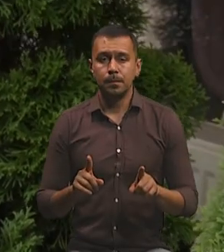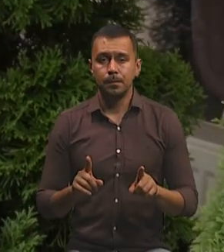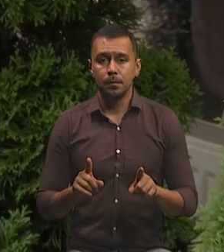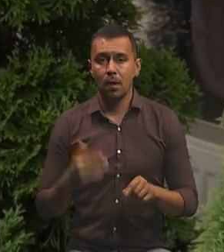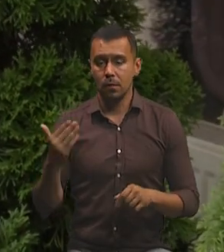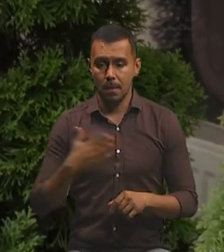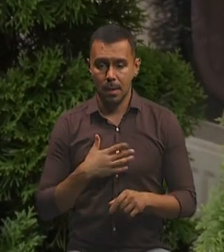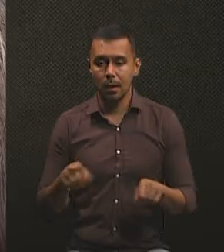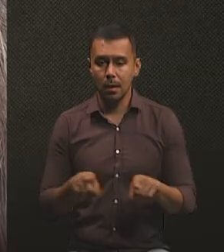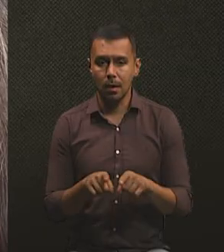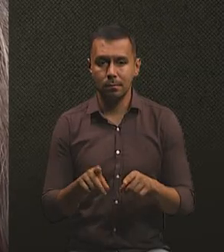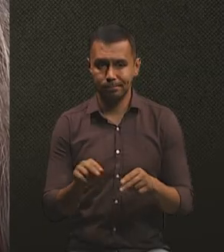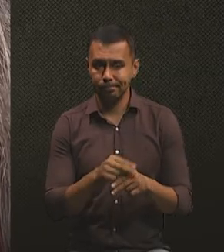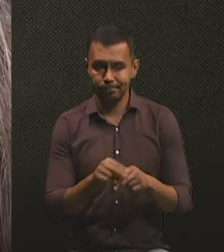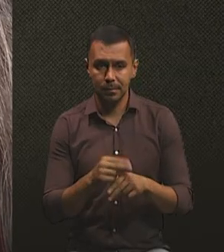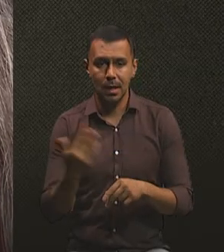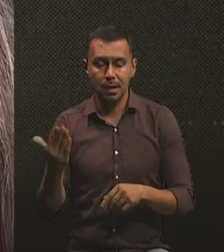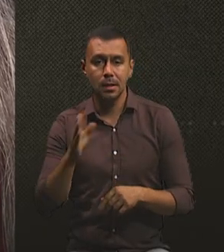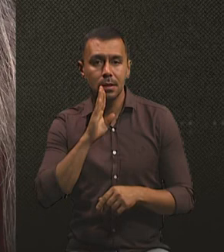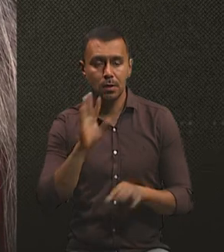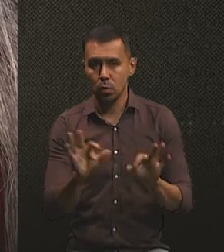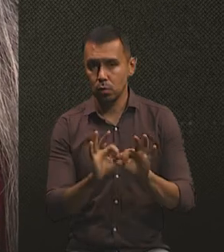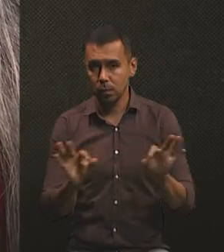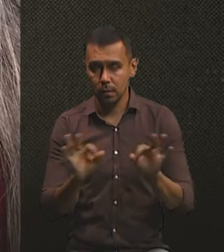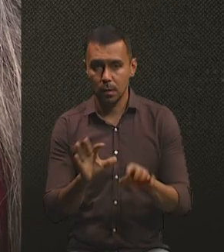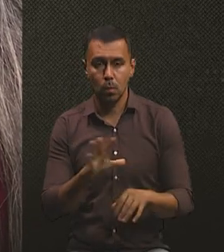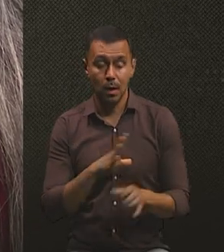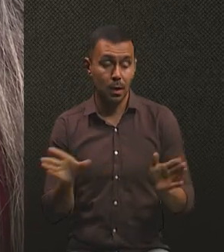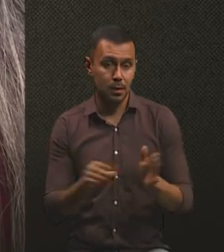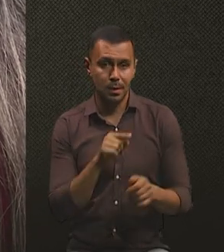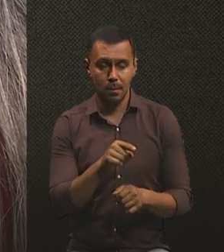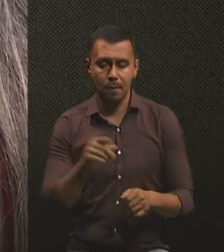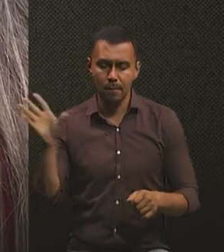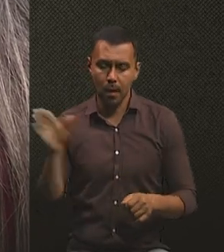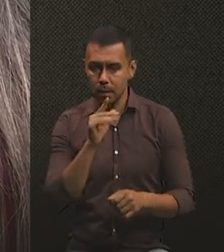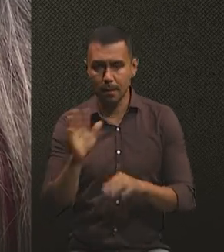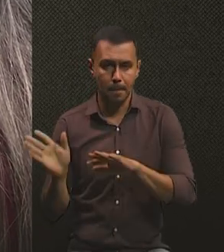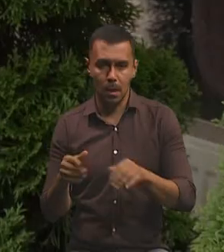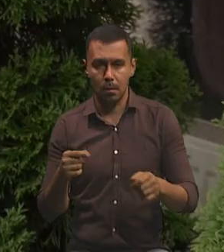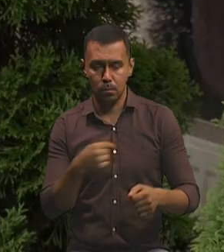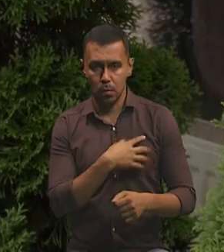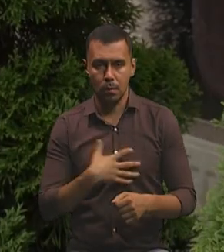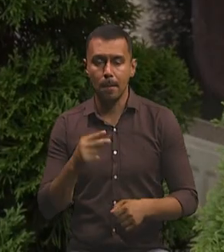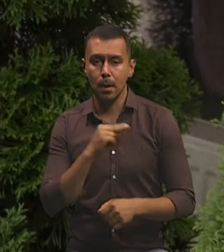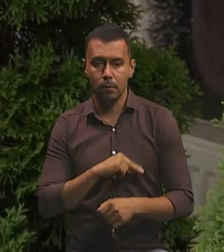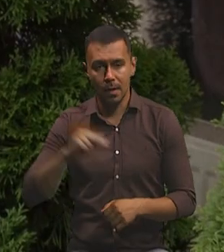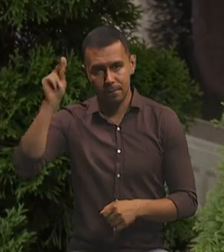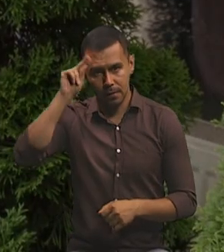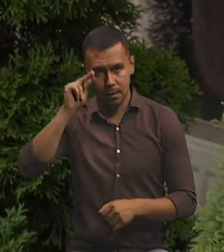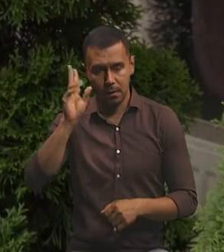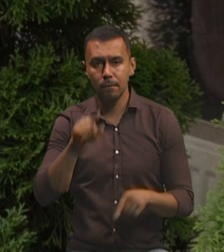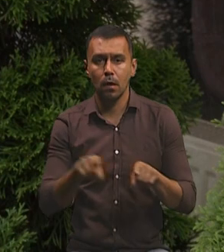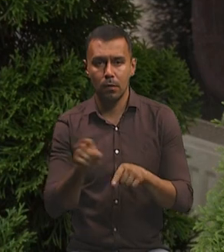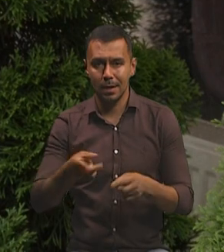щоб вона мене так і виходила. Дівчина Марина, розповідає Микола, була з ним весь час після поранення. Вона до цього і працювала, і вчилася, і все одно